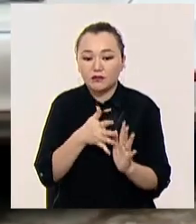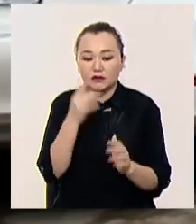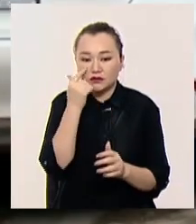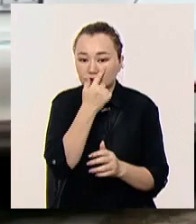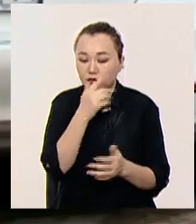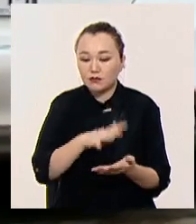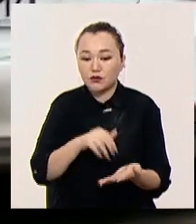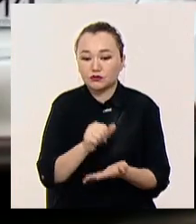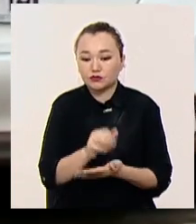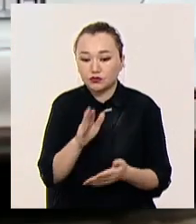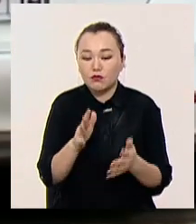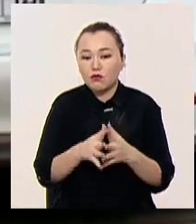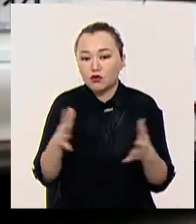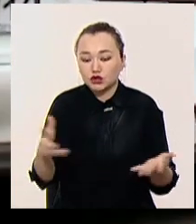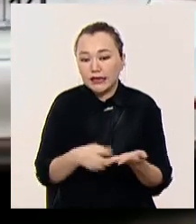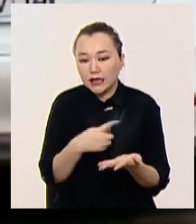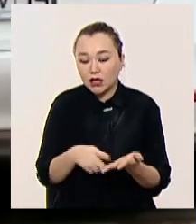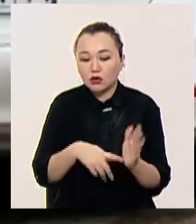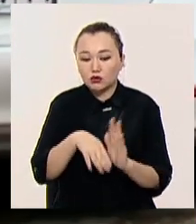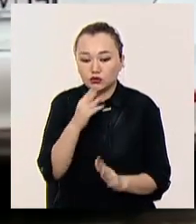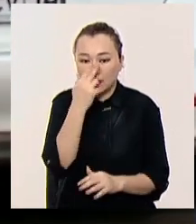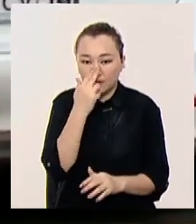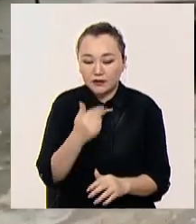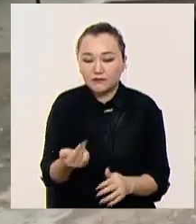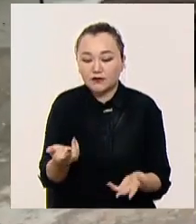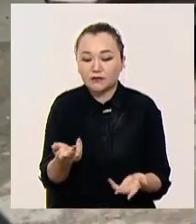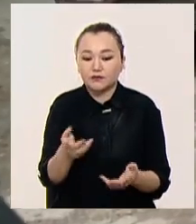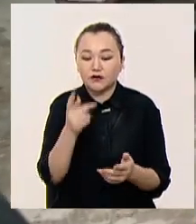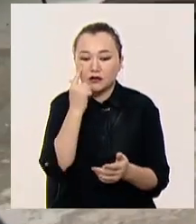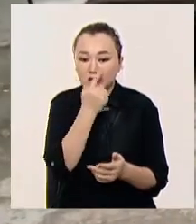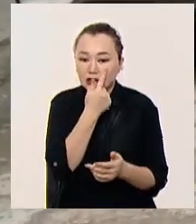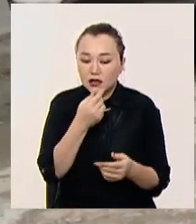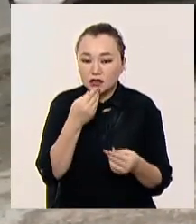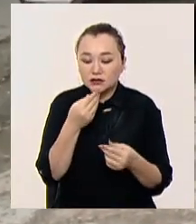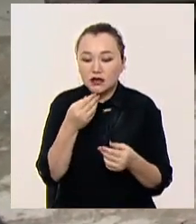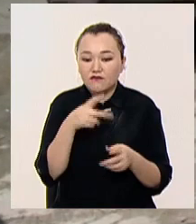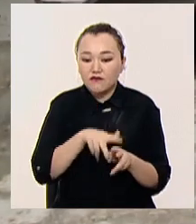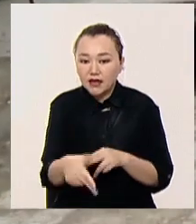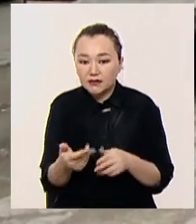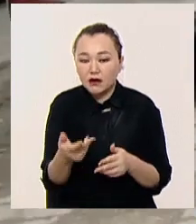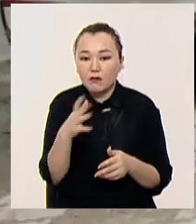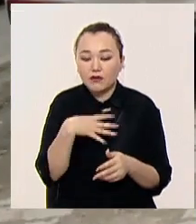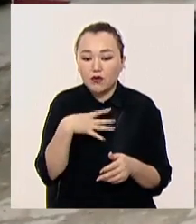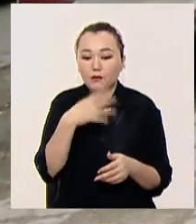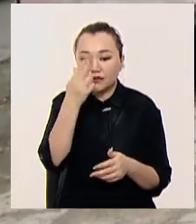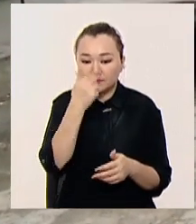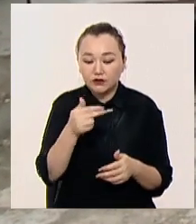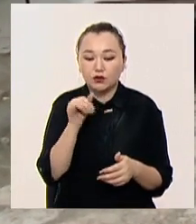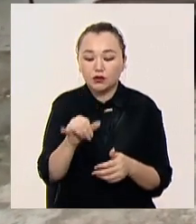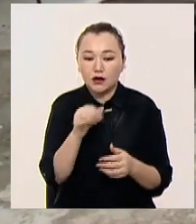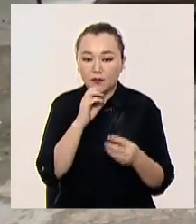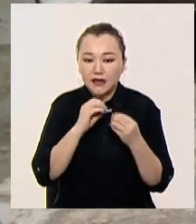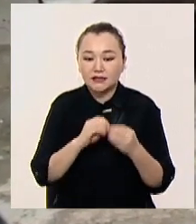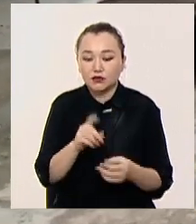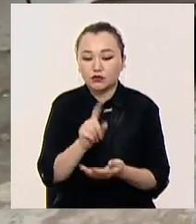Все-таки больше книгам. Ну, как бы привыкли то, что к ним. На глаза, во-первых. Во-вторых, они потом привыкнут к этому. У них постоянно